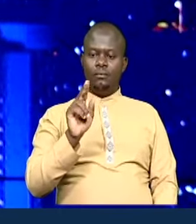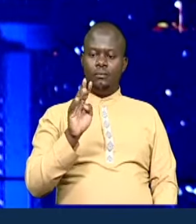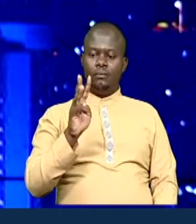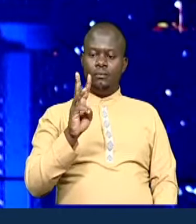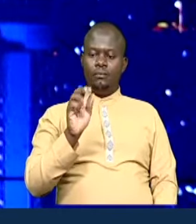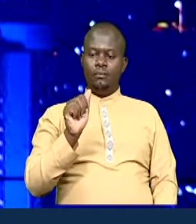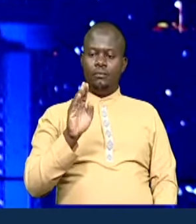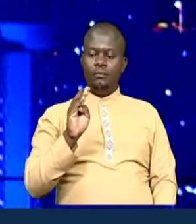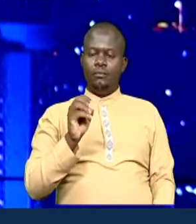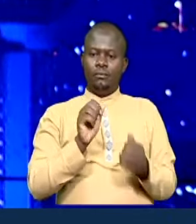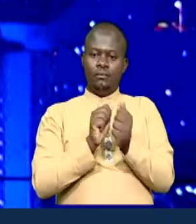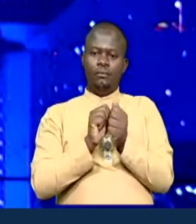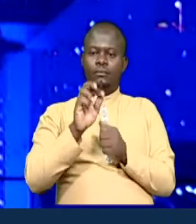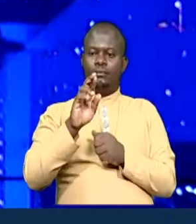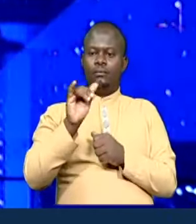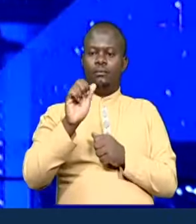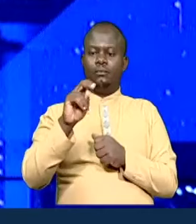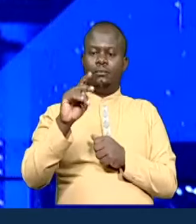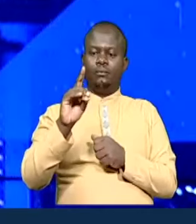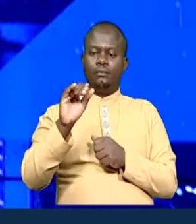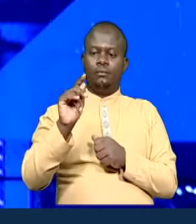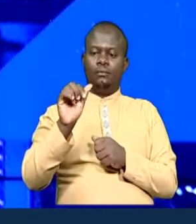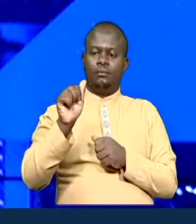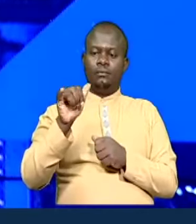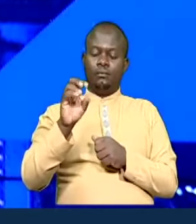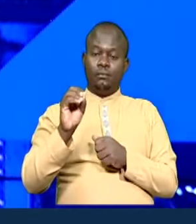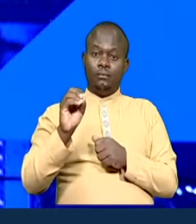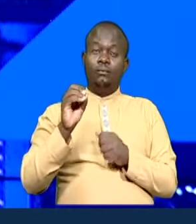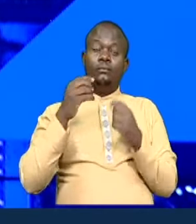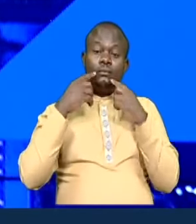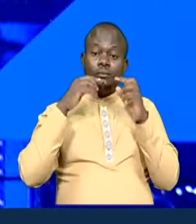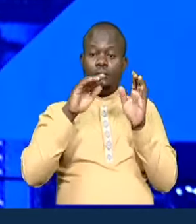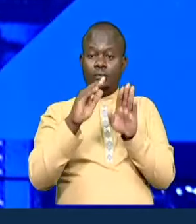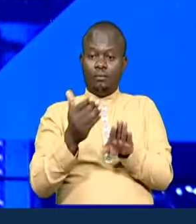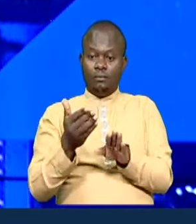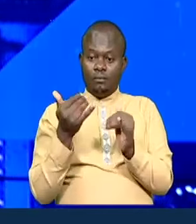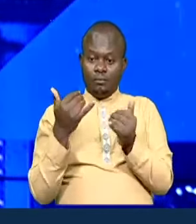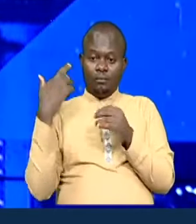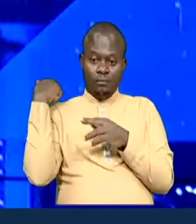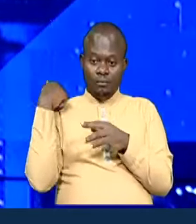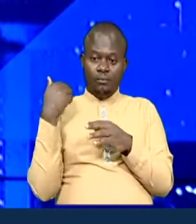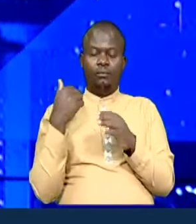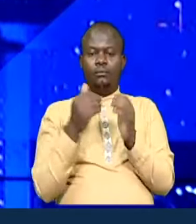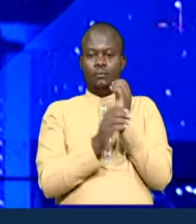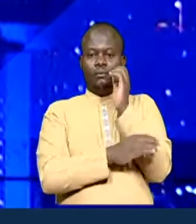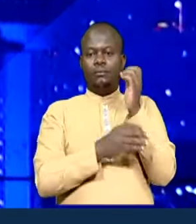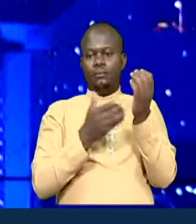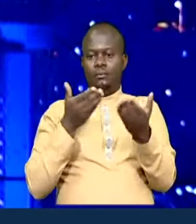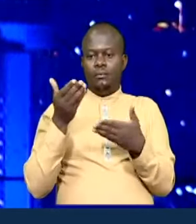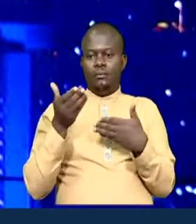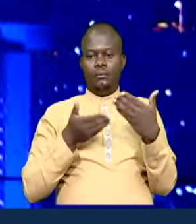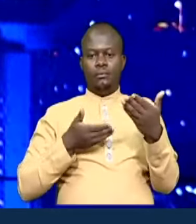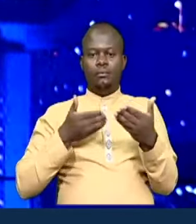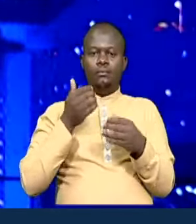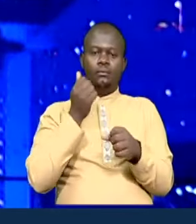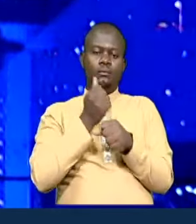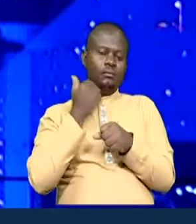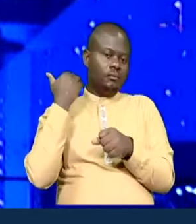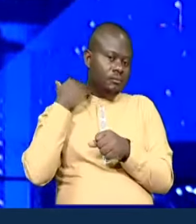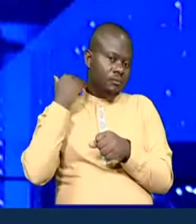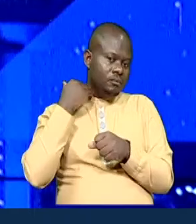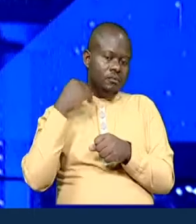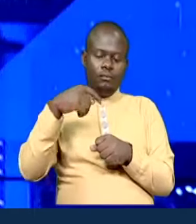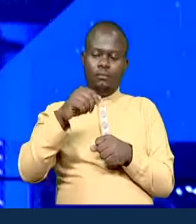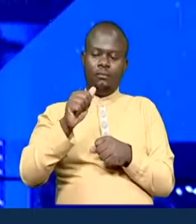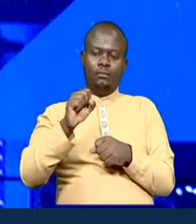bagishakishwa batakiriho. Ubungubu umuryango Ibuka uravuga ko ubu umukoro usigaye ku bihugu bigicumbikiye abakoze jenoside. Mugenzi wacu